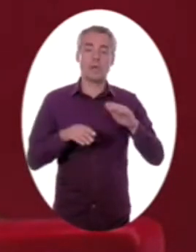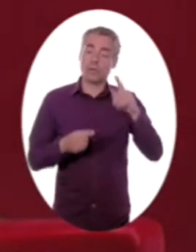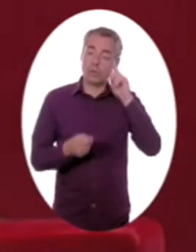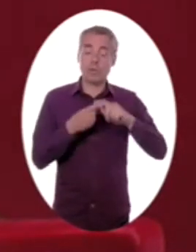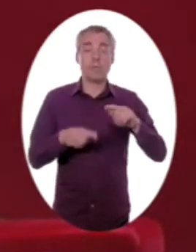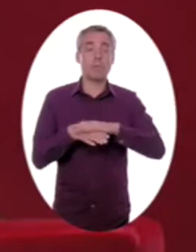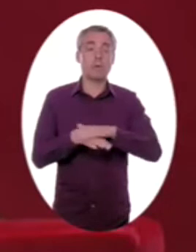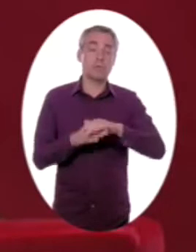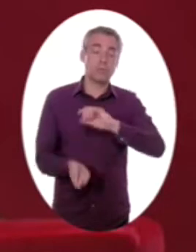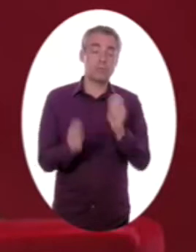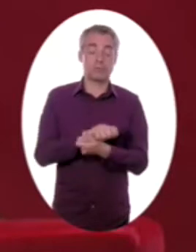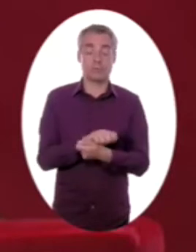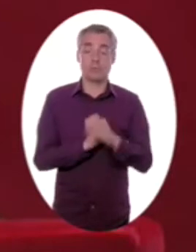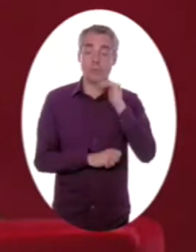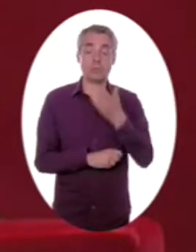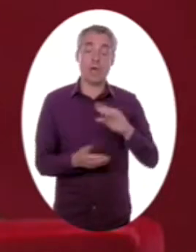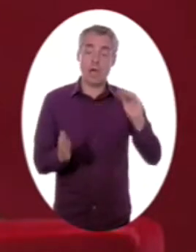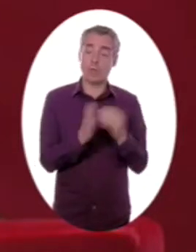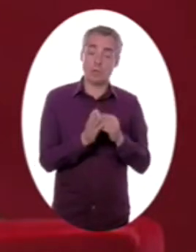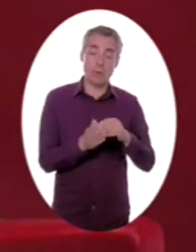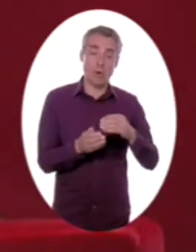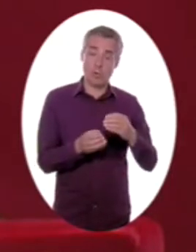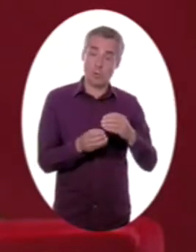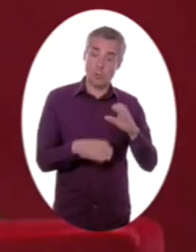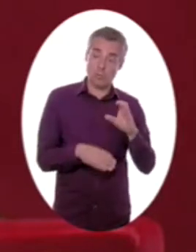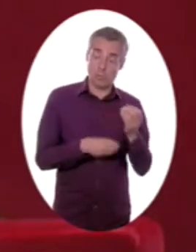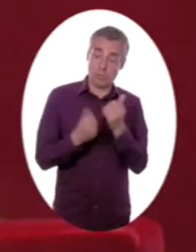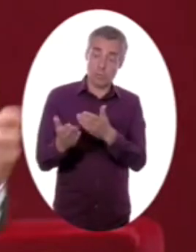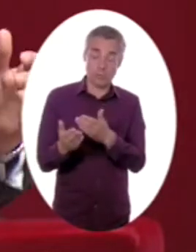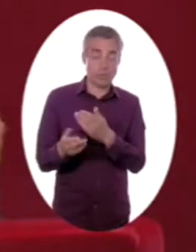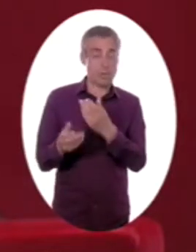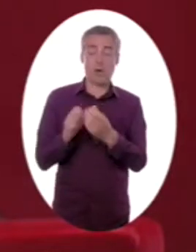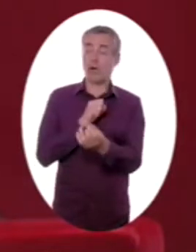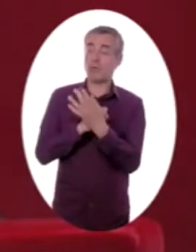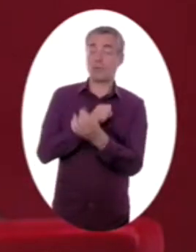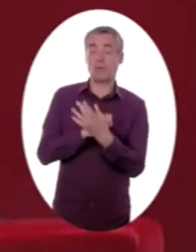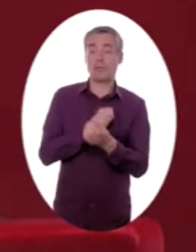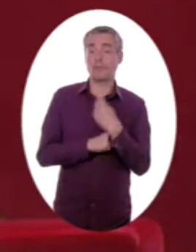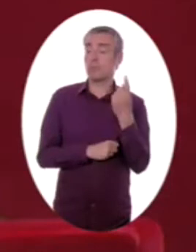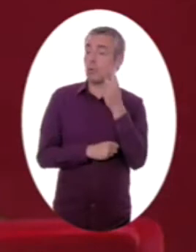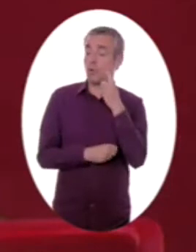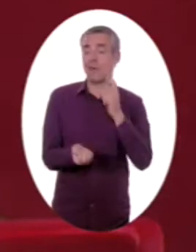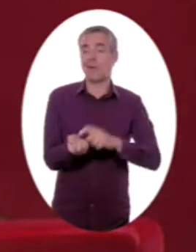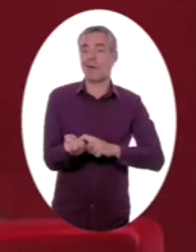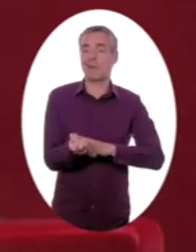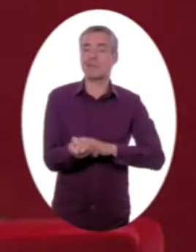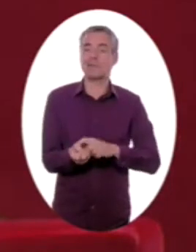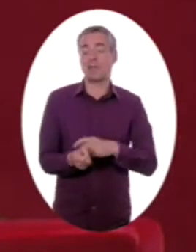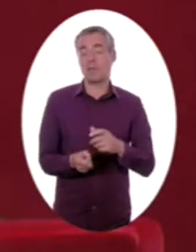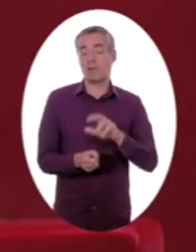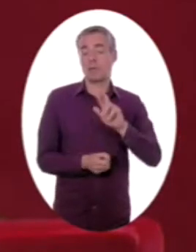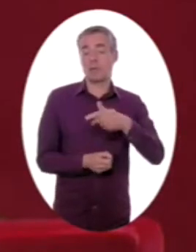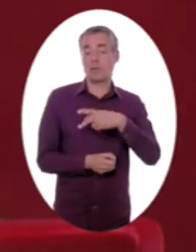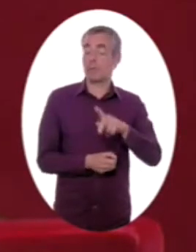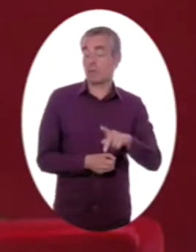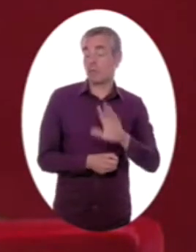l'opposition présente un amendement, fût-il minime, eh bien, il pêche par là d'où il vient et donc par définition, il est